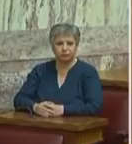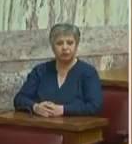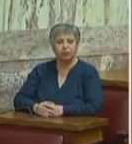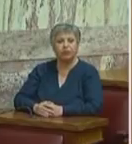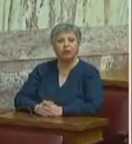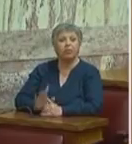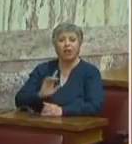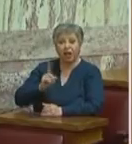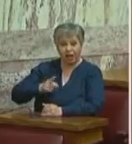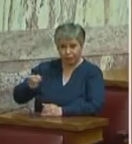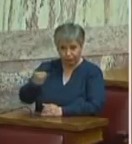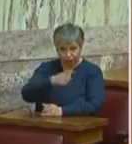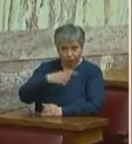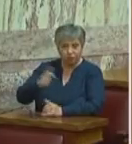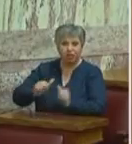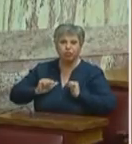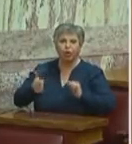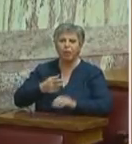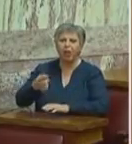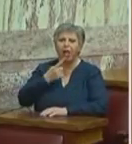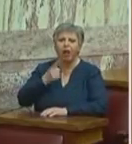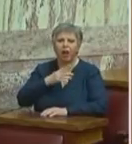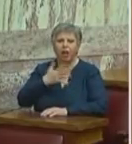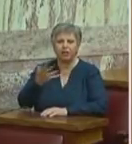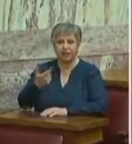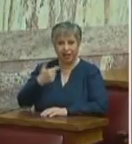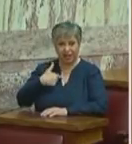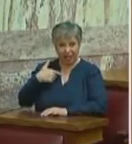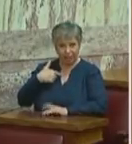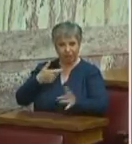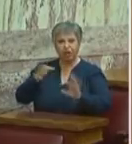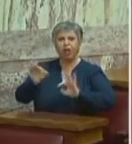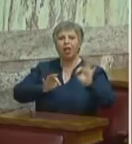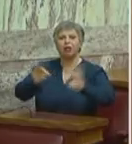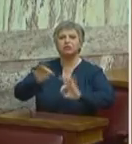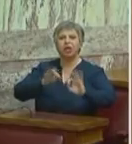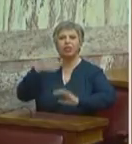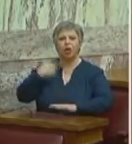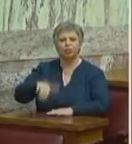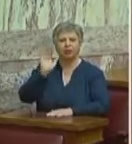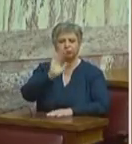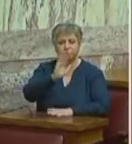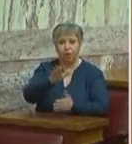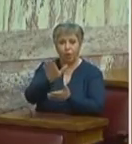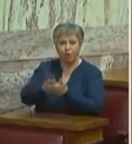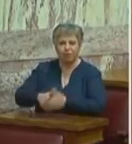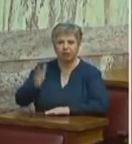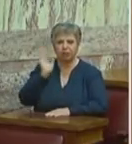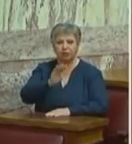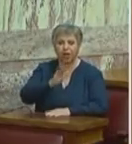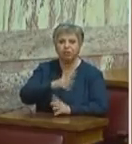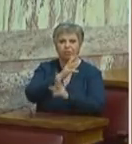προστασίας, και αφού τη στήσαμε αυτή τη σκευωρία, τώρα επιλέγουμε και να την κουκουλώσουμε. Διότι αυτό